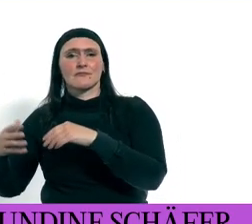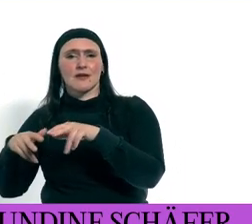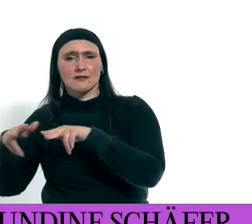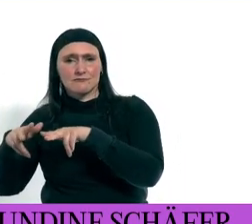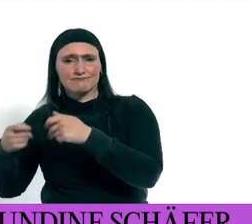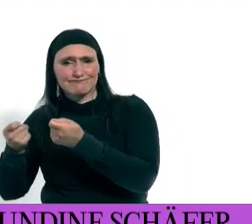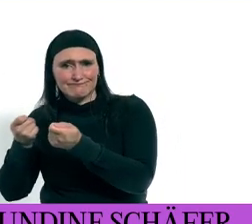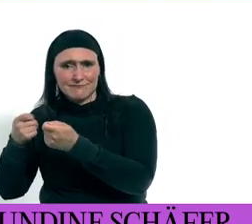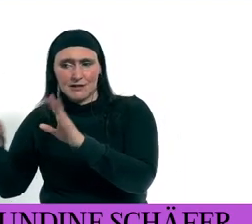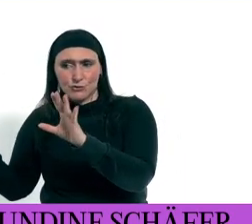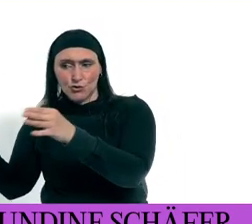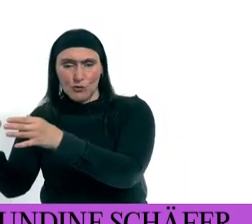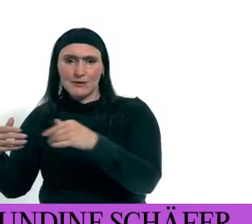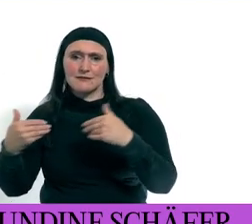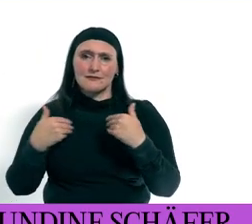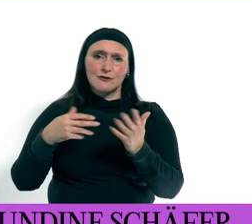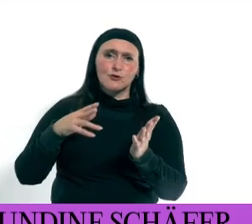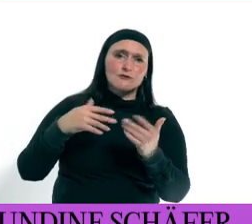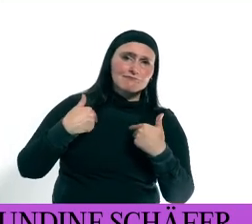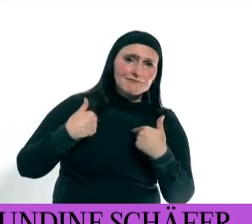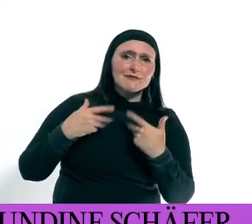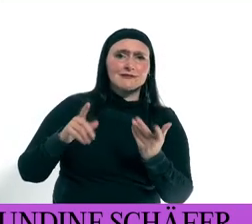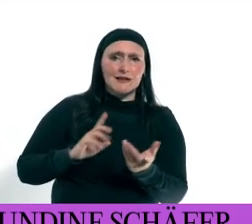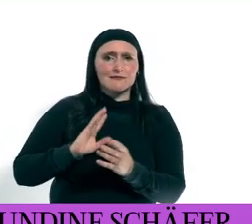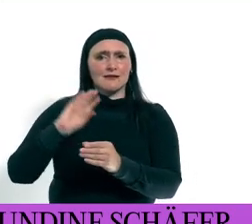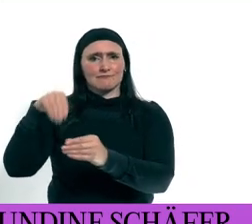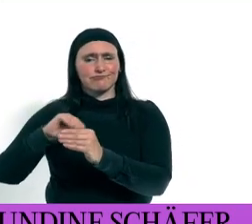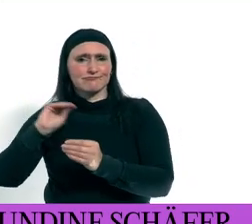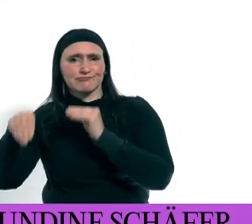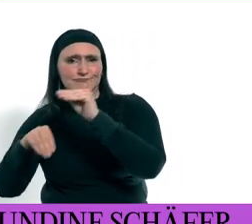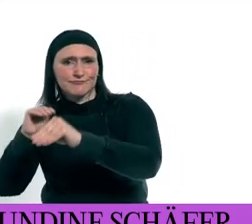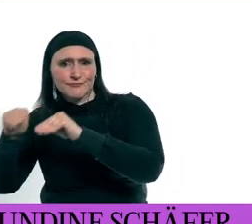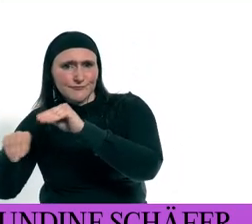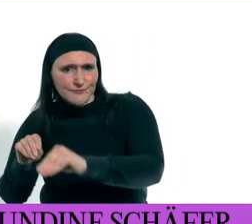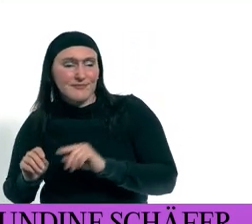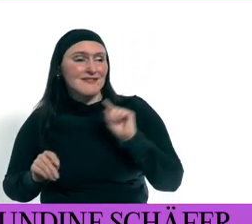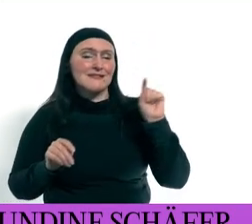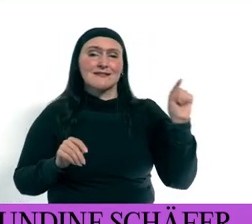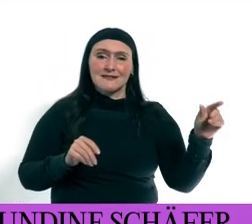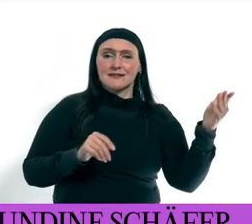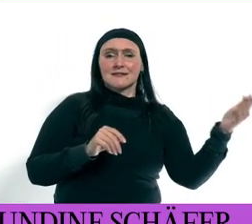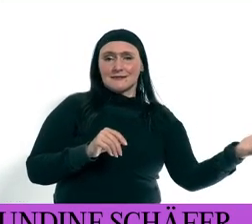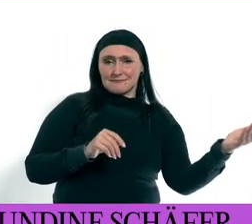Und auch das ist etwas ganz Wichtiges, was ihr als